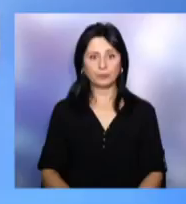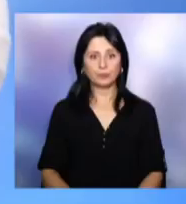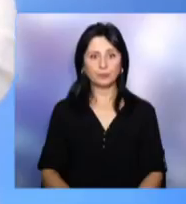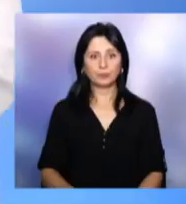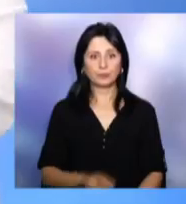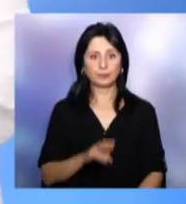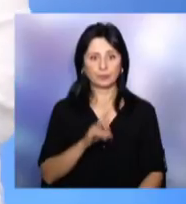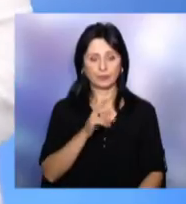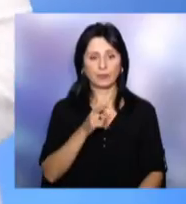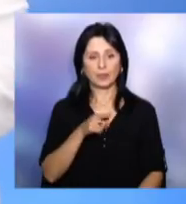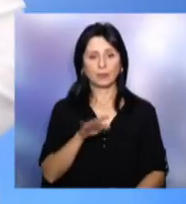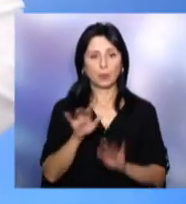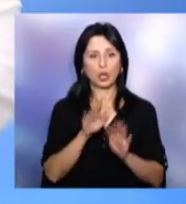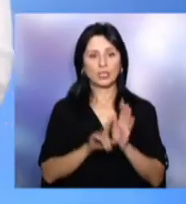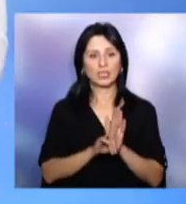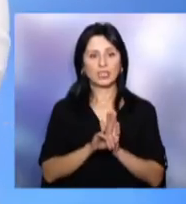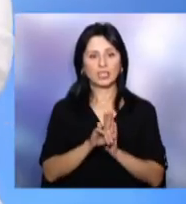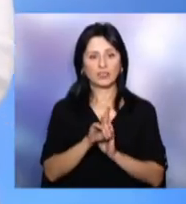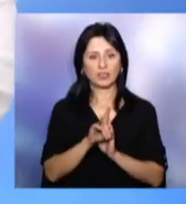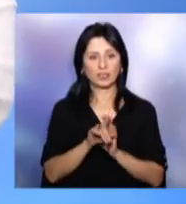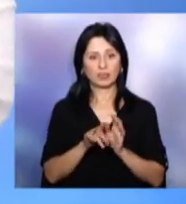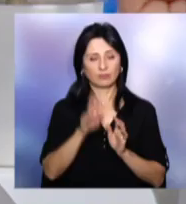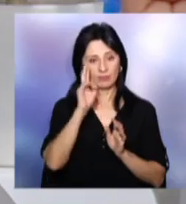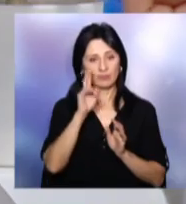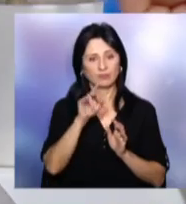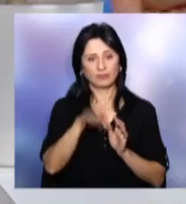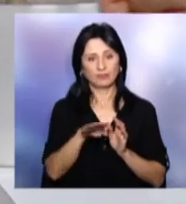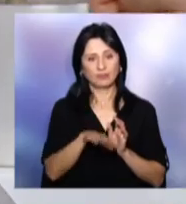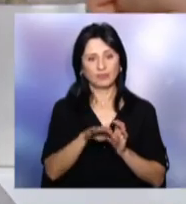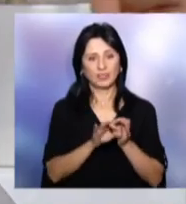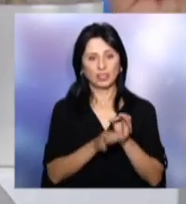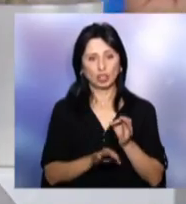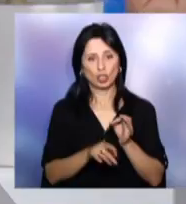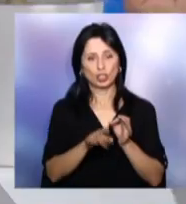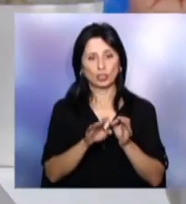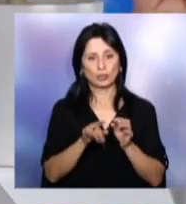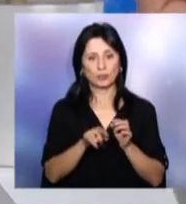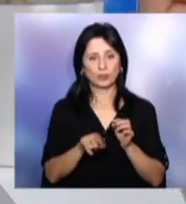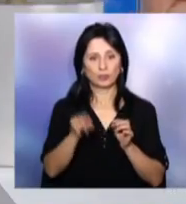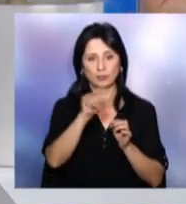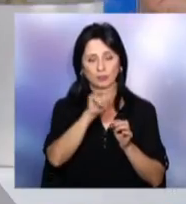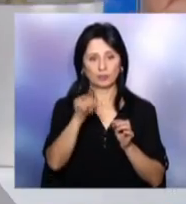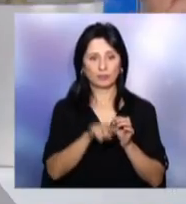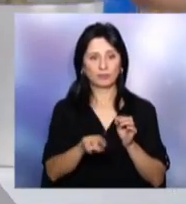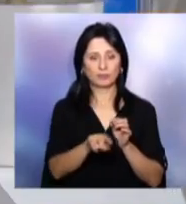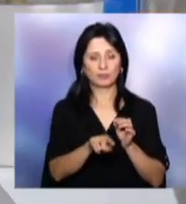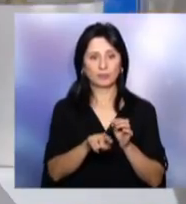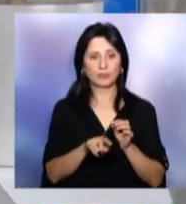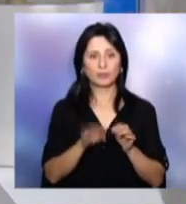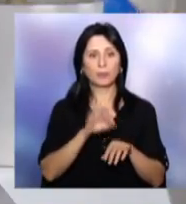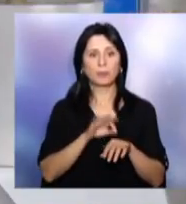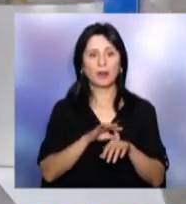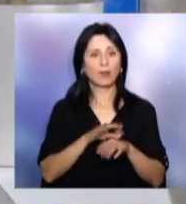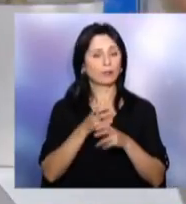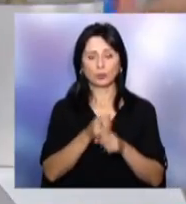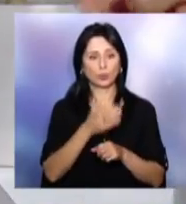წყლულოვანი კოლიტის დროს პროცესი იწყება უფრო მსხვილ ნაწლავში, ქვემოდან, სწორი ნაწლავიდან და ამოდის ზემოთ კოლინში. პაციენტები